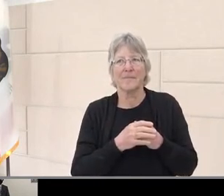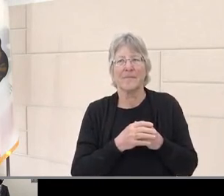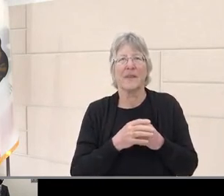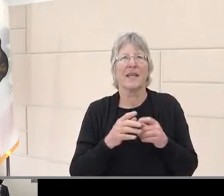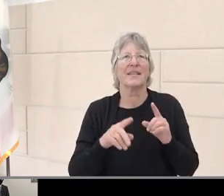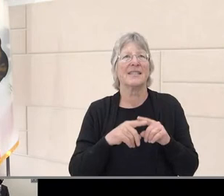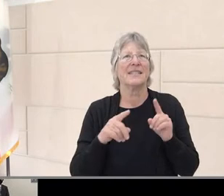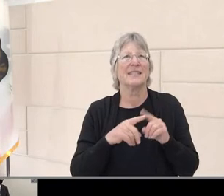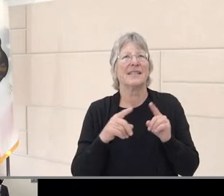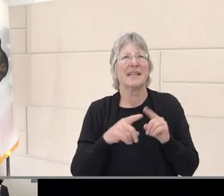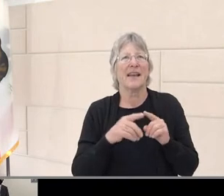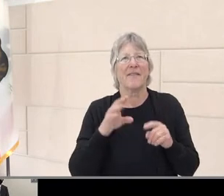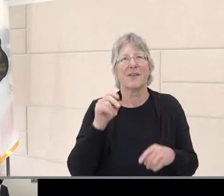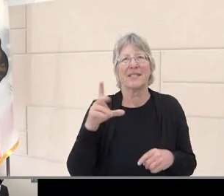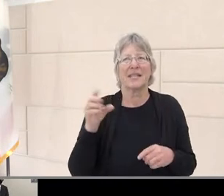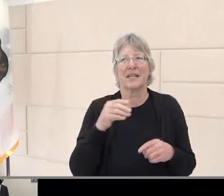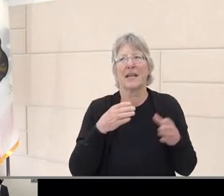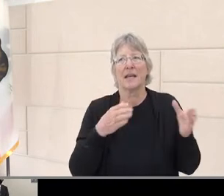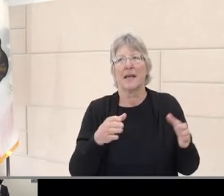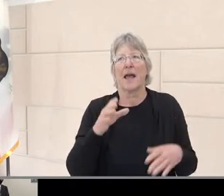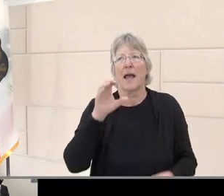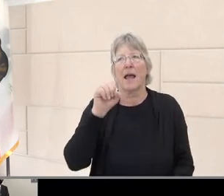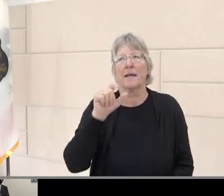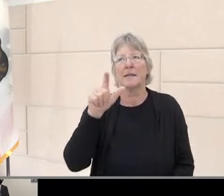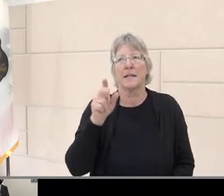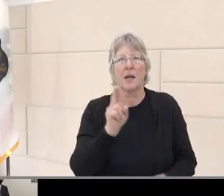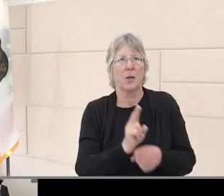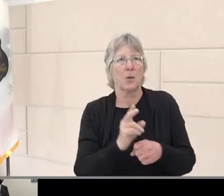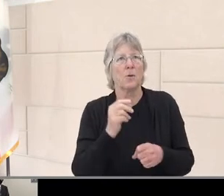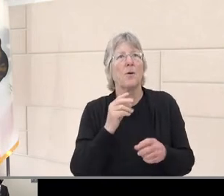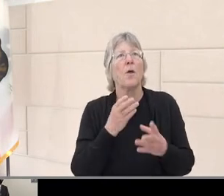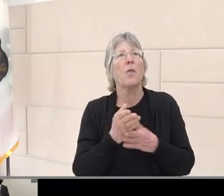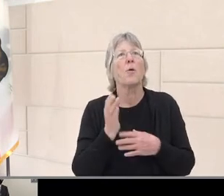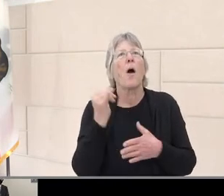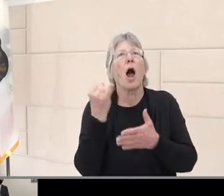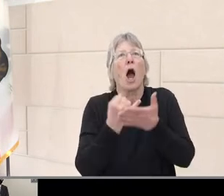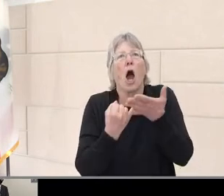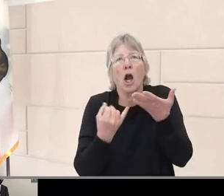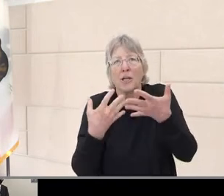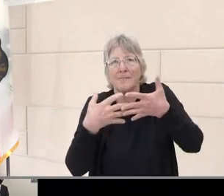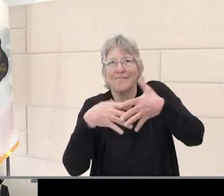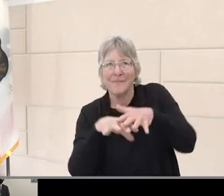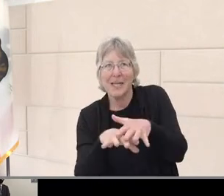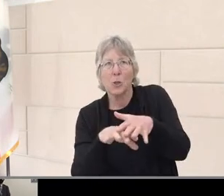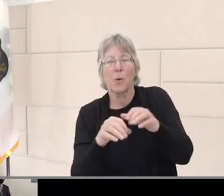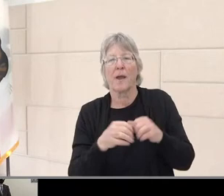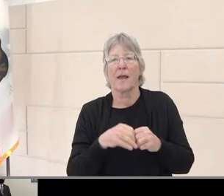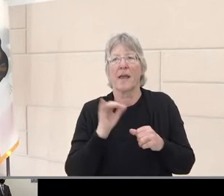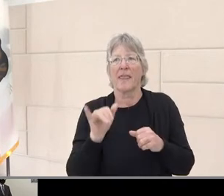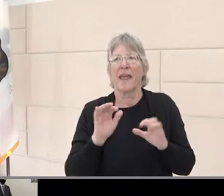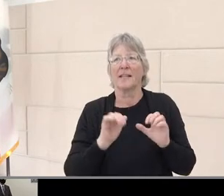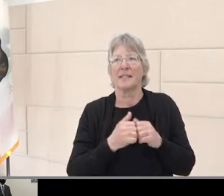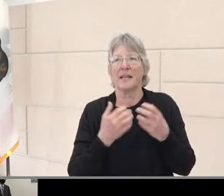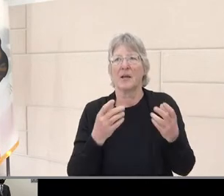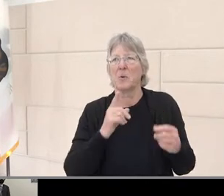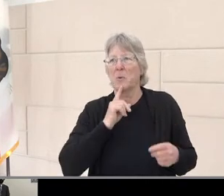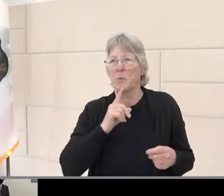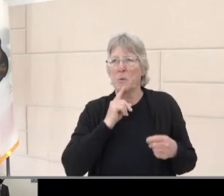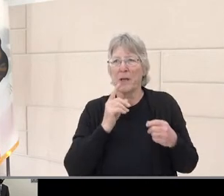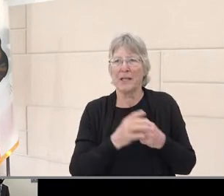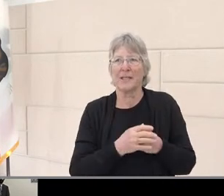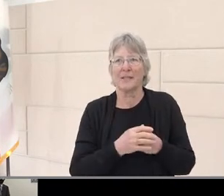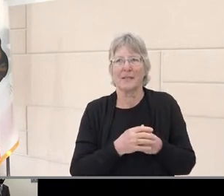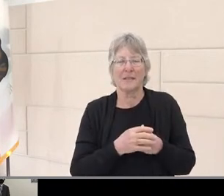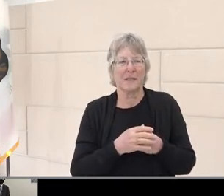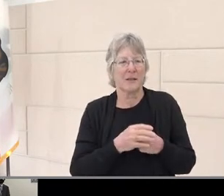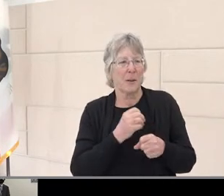តាមជំនាញនិងយុទ្ធវិធីដើម្បីដាក់បញ្ចូលគ្នានេះគឺជាវិធីមួយដែលយើ